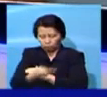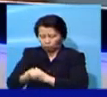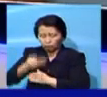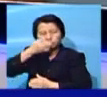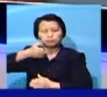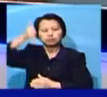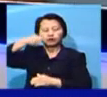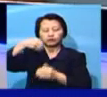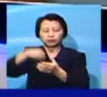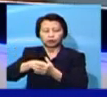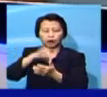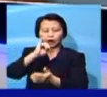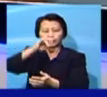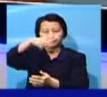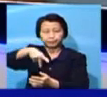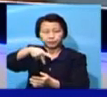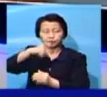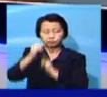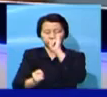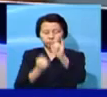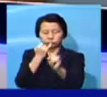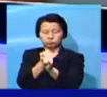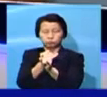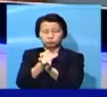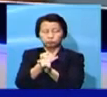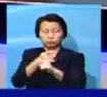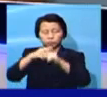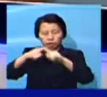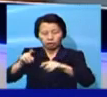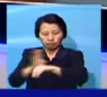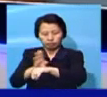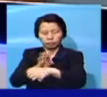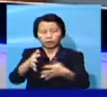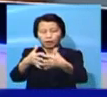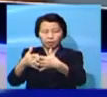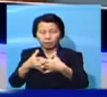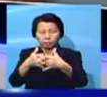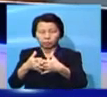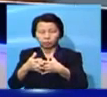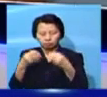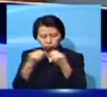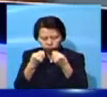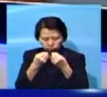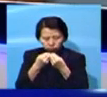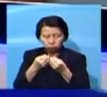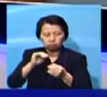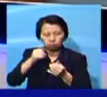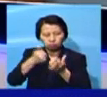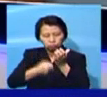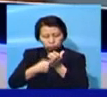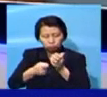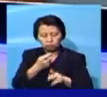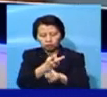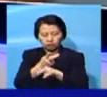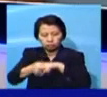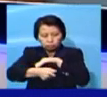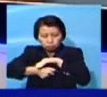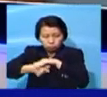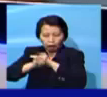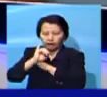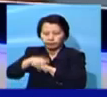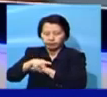terbaik dalam indeks IP antarabangsa dewan perniagaan Amerika Syarikat Indeks ini menilai kadar perlindungan IP dalam